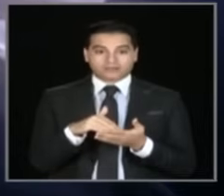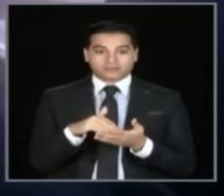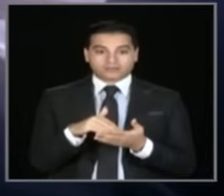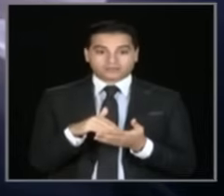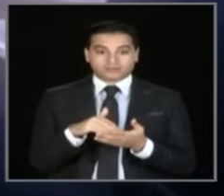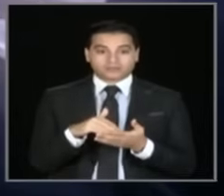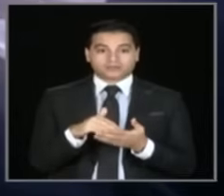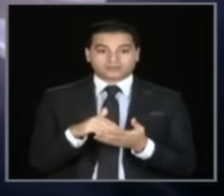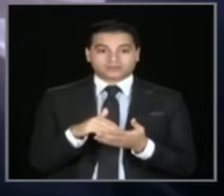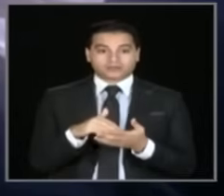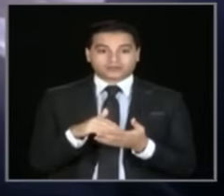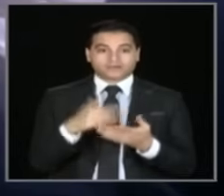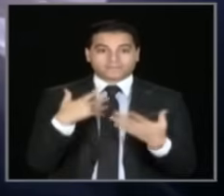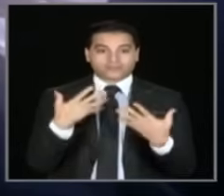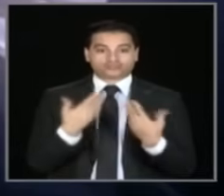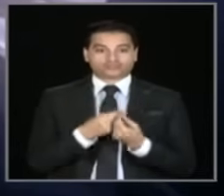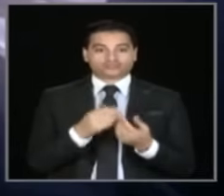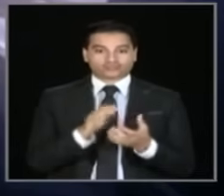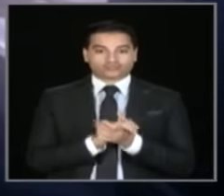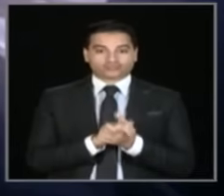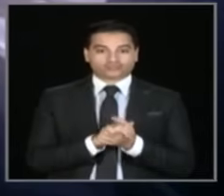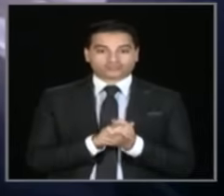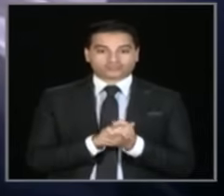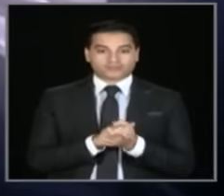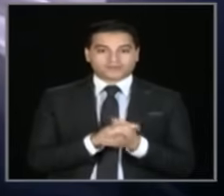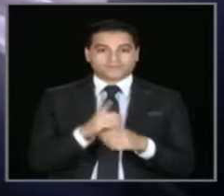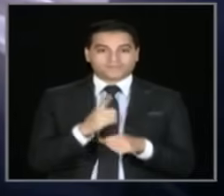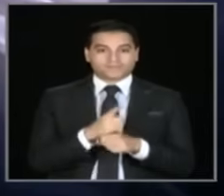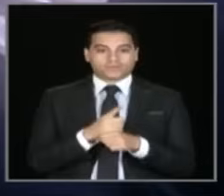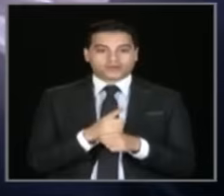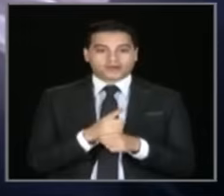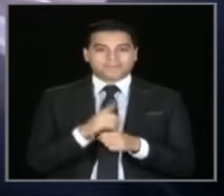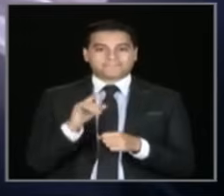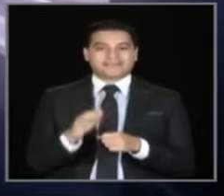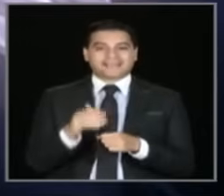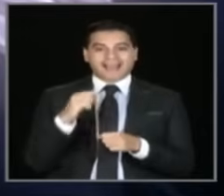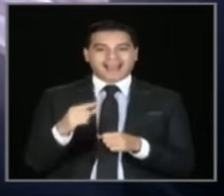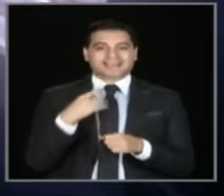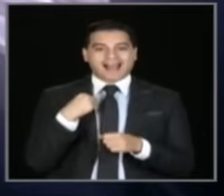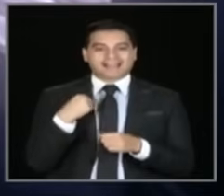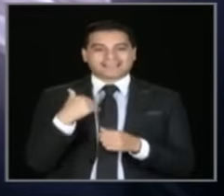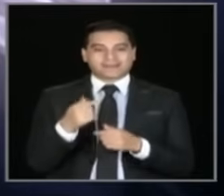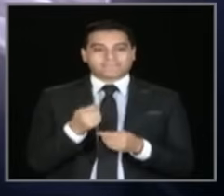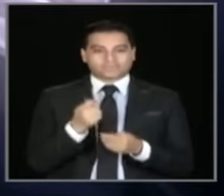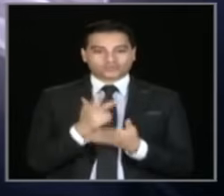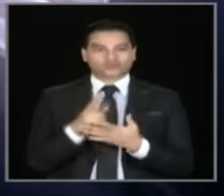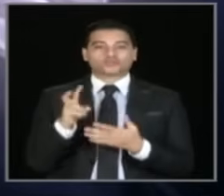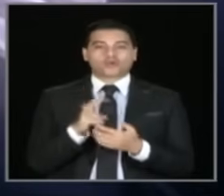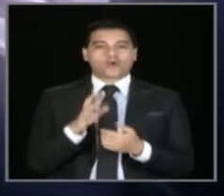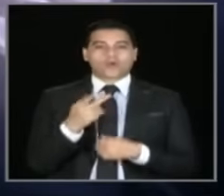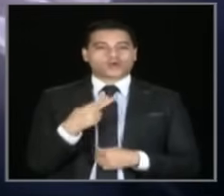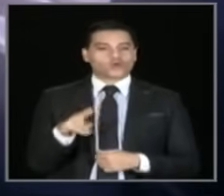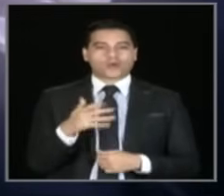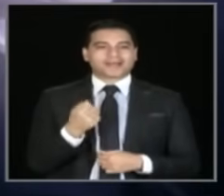أسني أصحاب الجياد قدمني أبقى معاهم مدير فني كمان؟ أه. طب قولي لي بقى بتقبضي بالدولار ولا باليورو